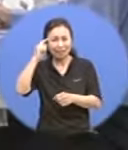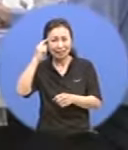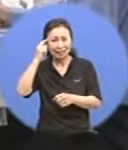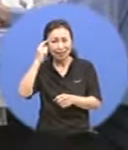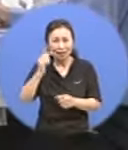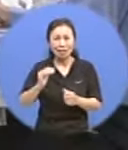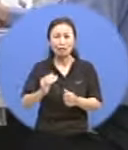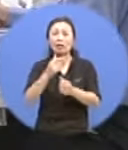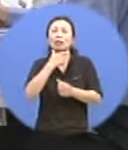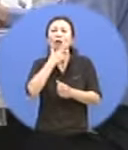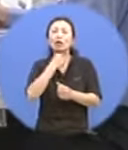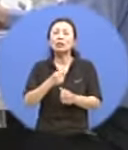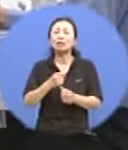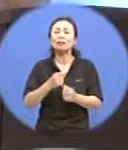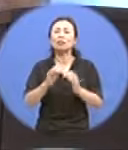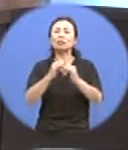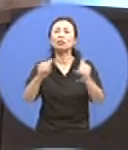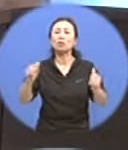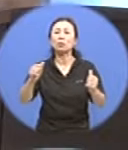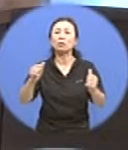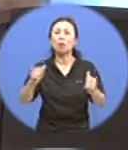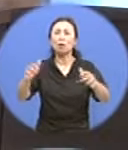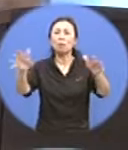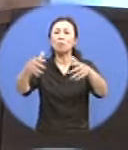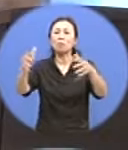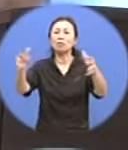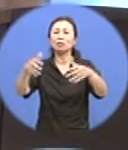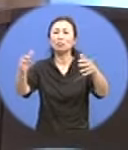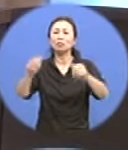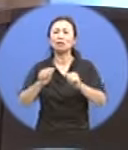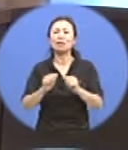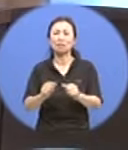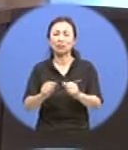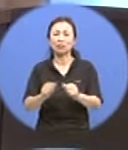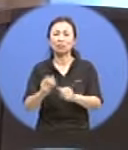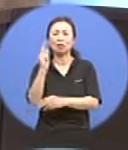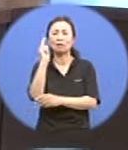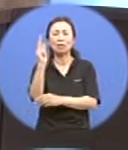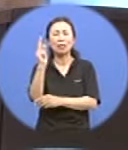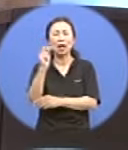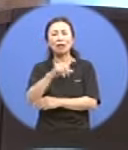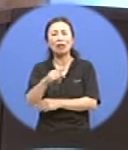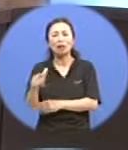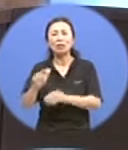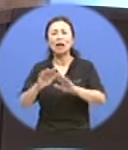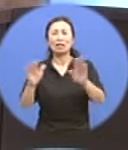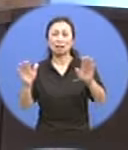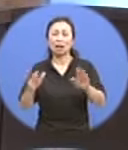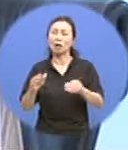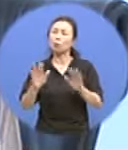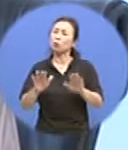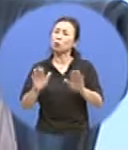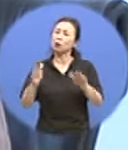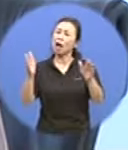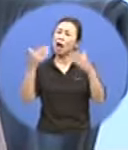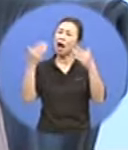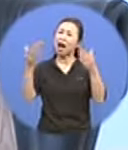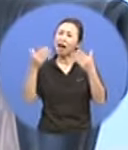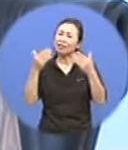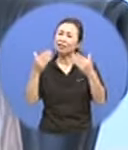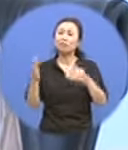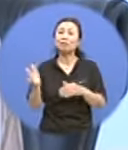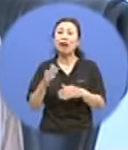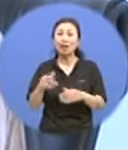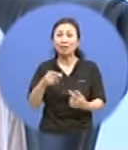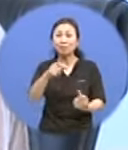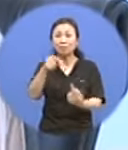選手を今募ろうとして、それのセミナーなんかいっぱいやってるところなんです。秋ぐらいにその選考会やります。 あのいろんな取り組み